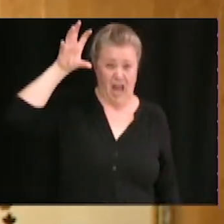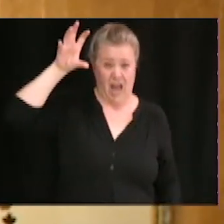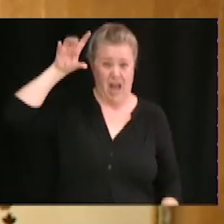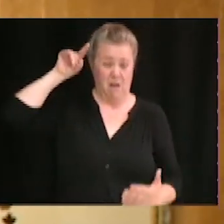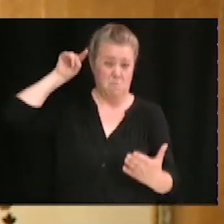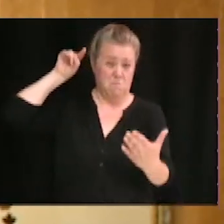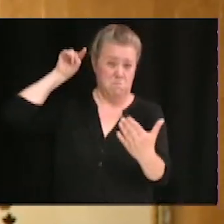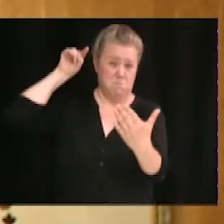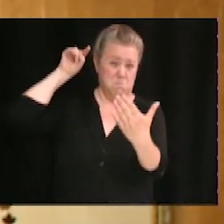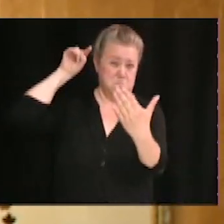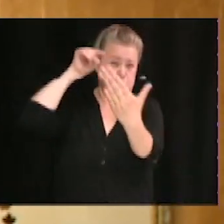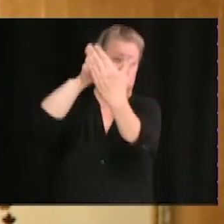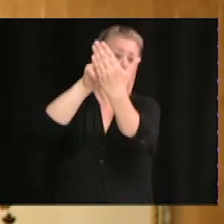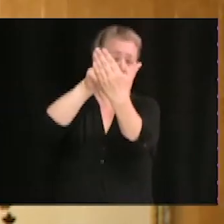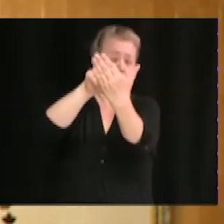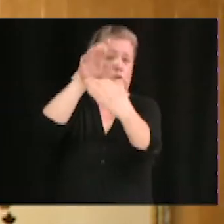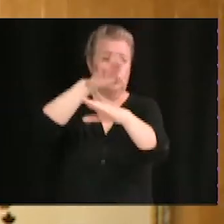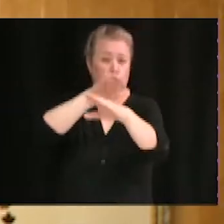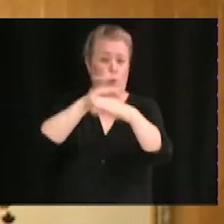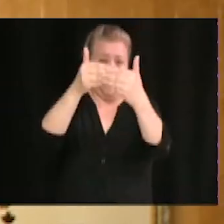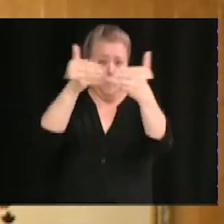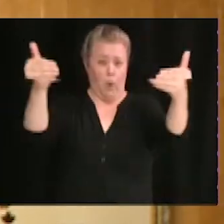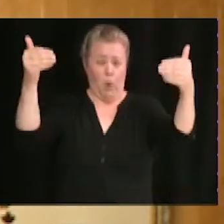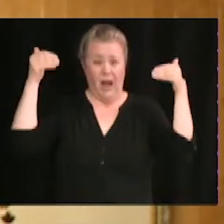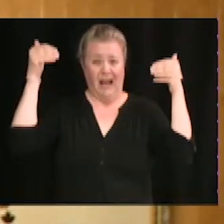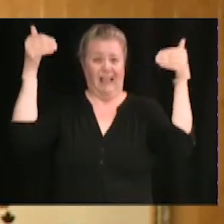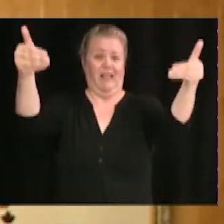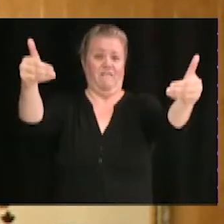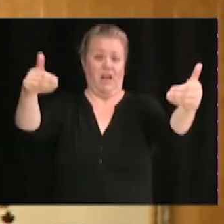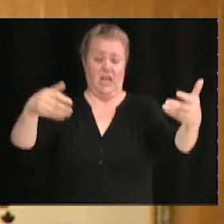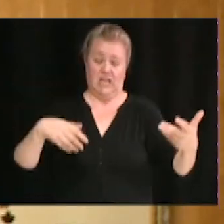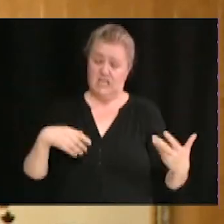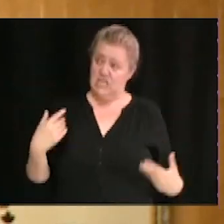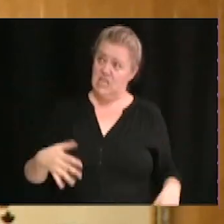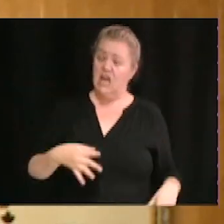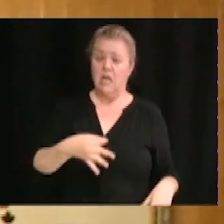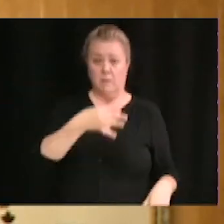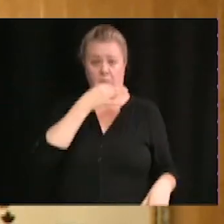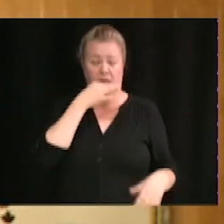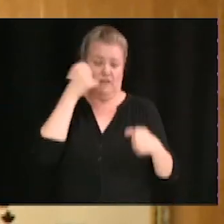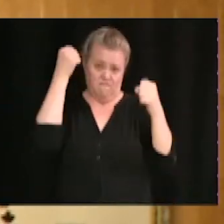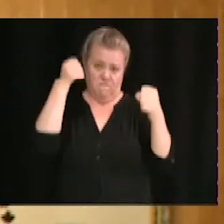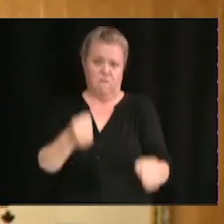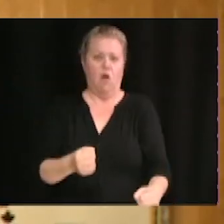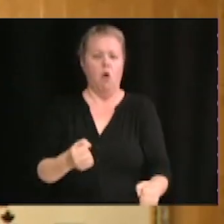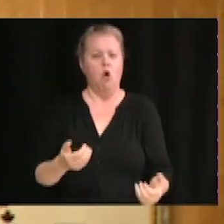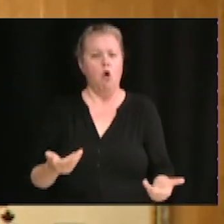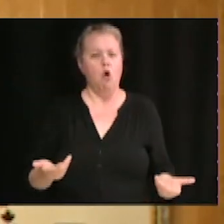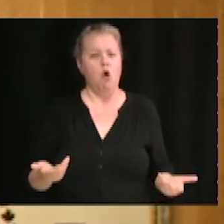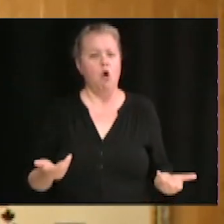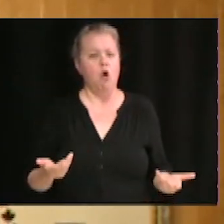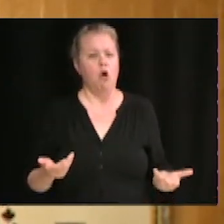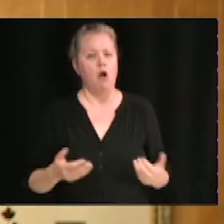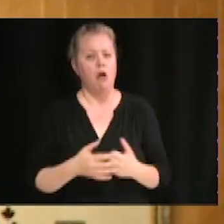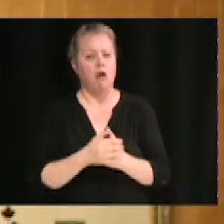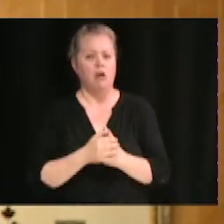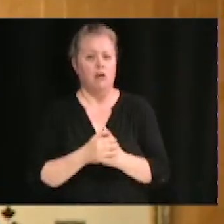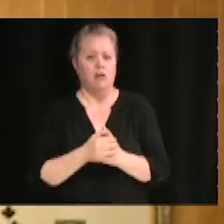sur le mur avant. C'est assez extraordinaire par-ci. Puis l'autre fois,